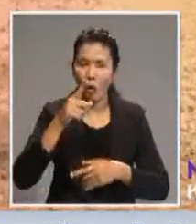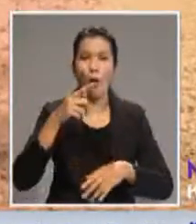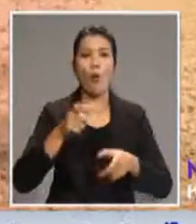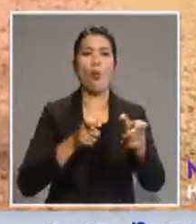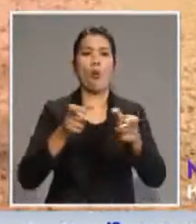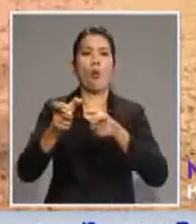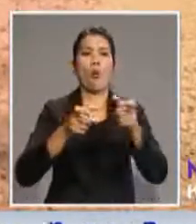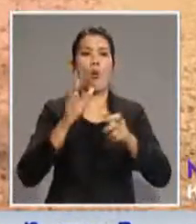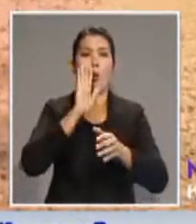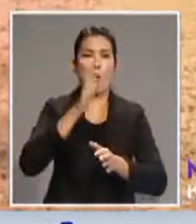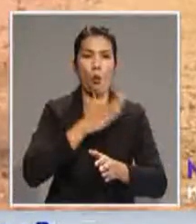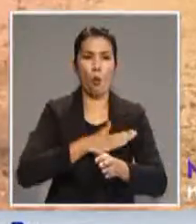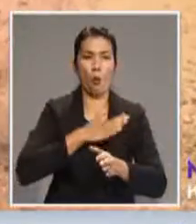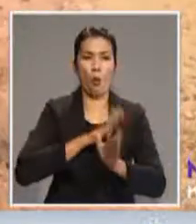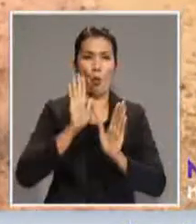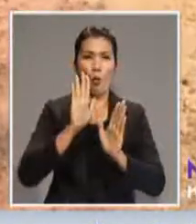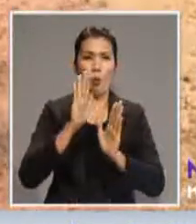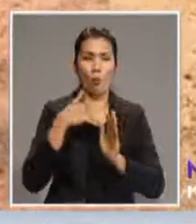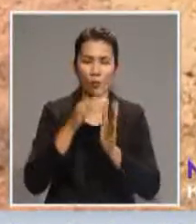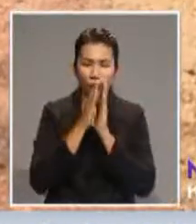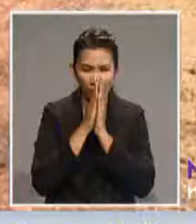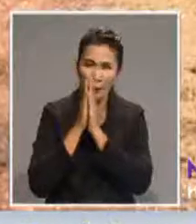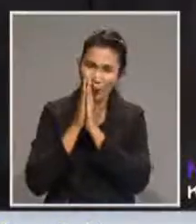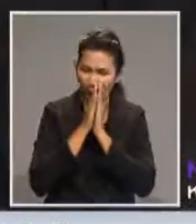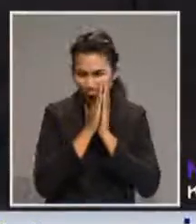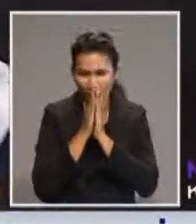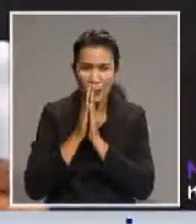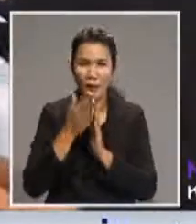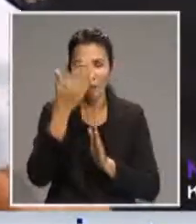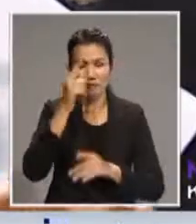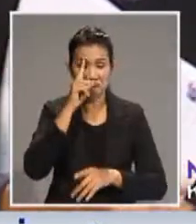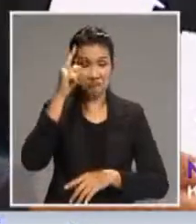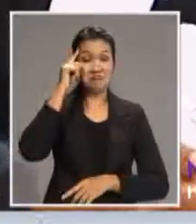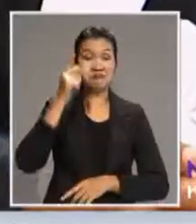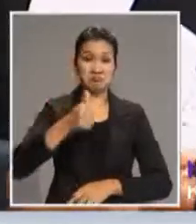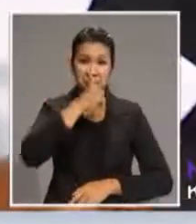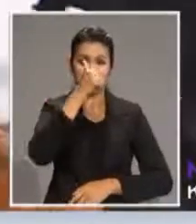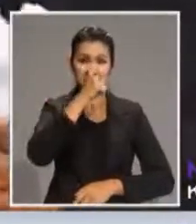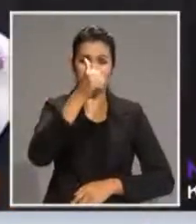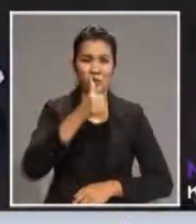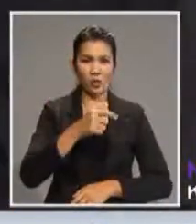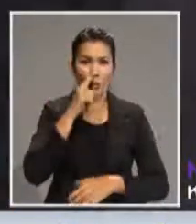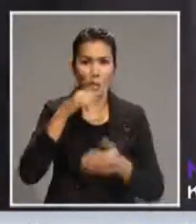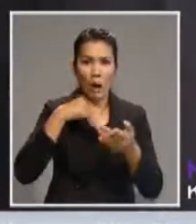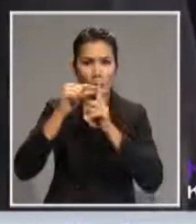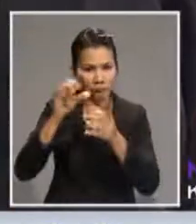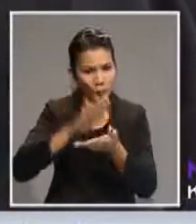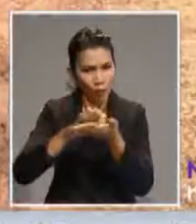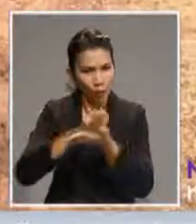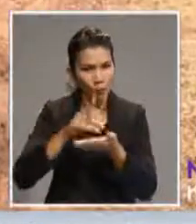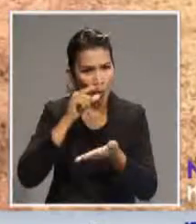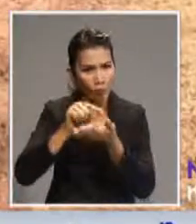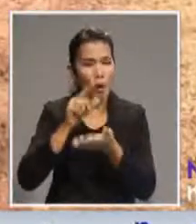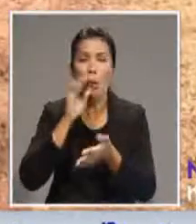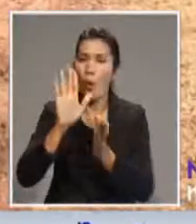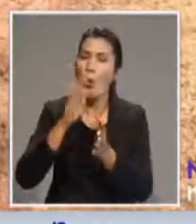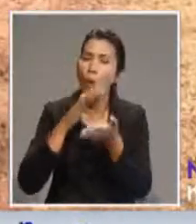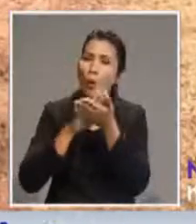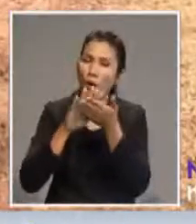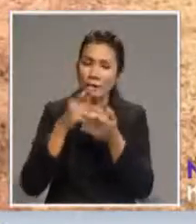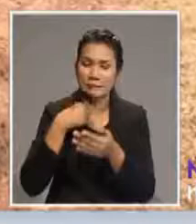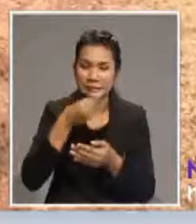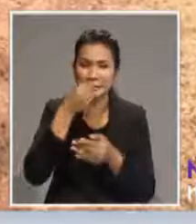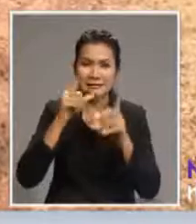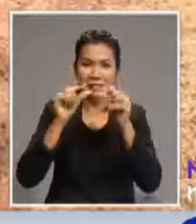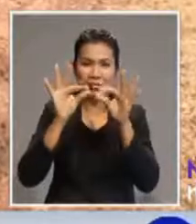การทกสครับใจเย็นครับใจเย็นครับ ครับสวัสดี คร ับ ผู้จัดการ นึกว่านักเลงที่ไหนพี่กำพูดขอโทษเลย ขออภัยฮะเดี๋ยวให้กินข